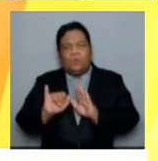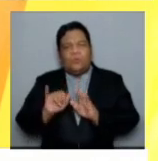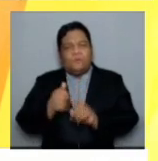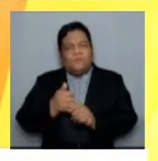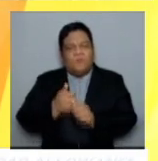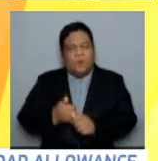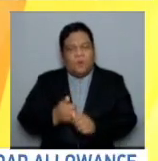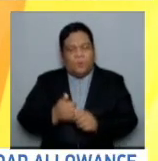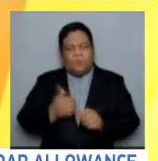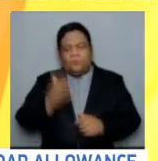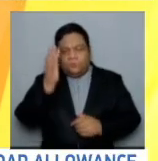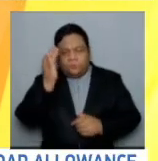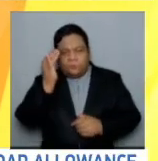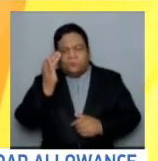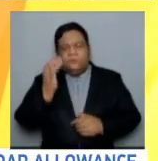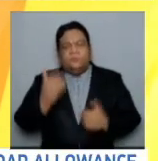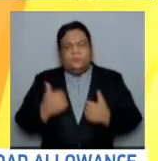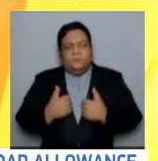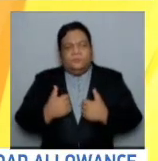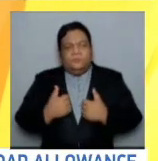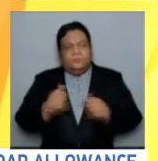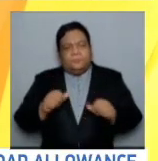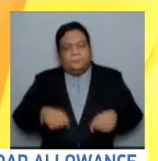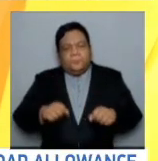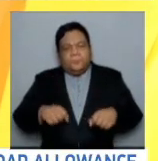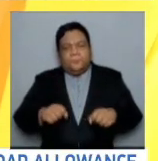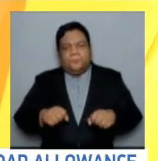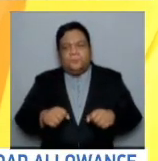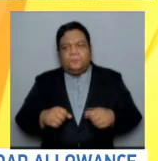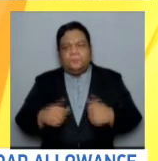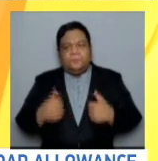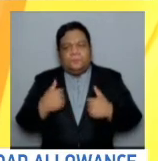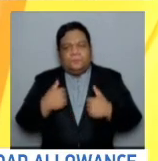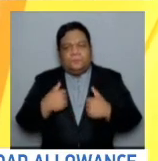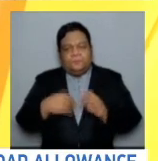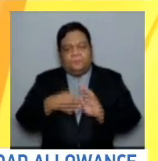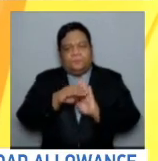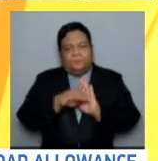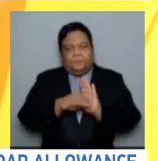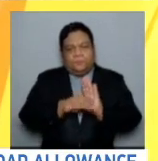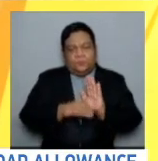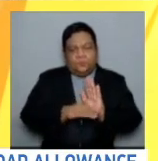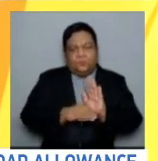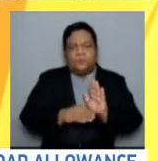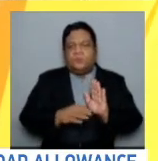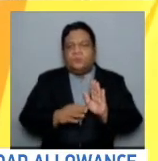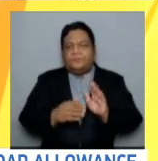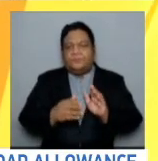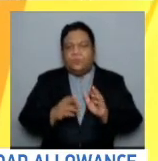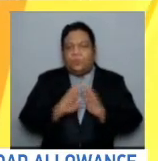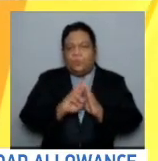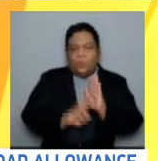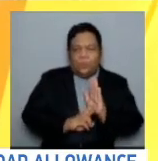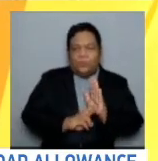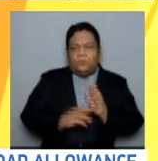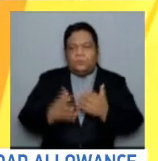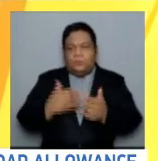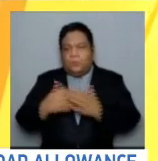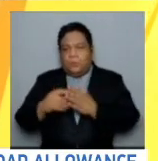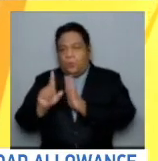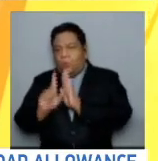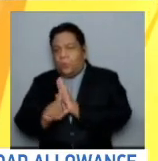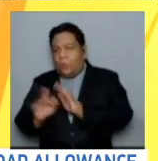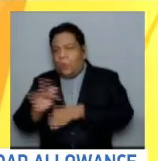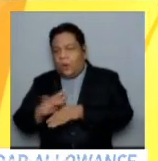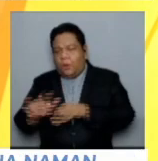magkaroon ng administrative rules kahit na walang legislative prohibition. Halimbawa, kung